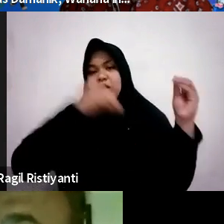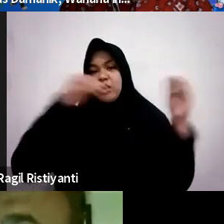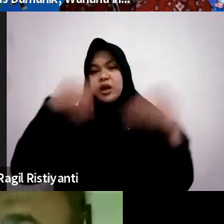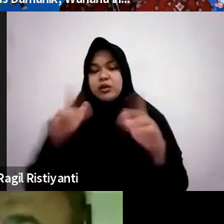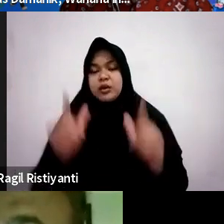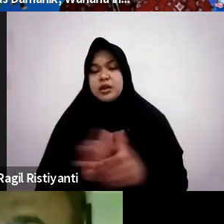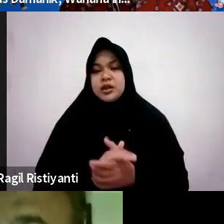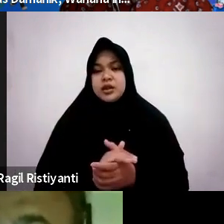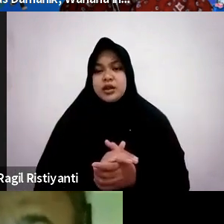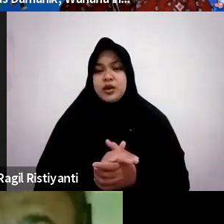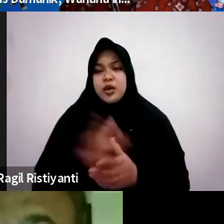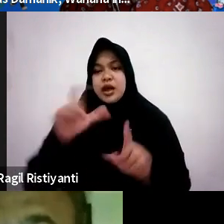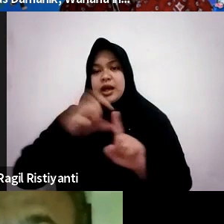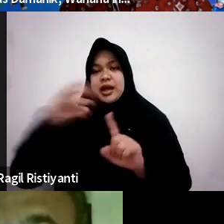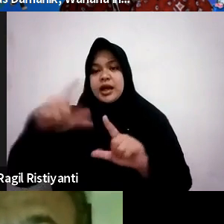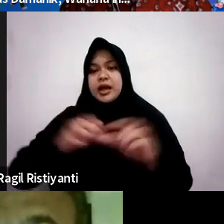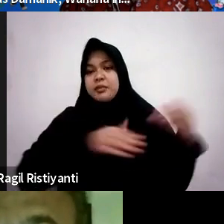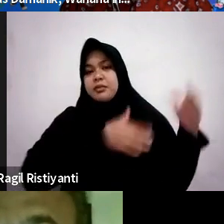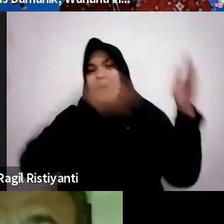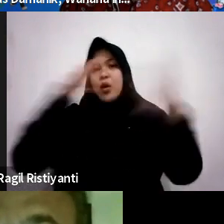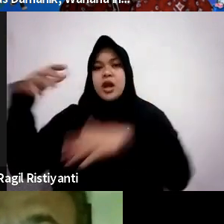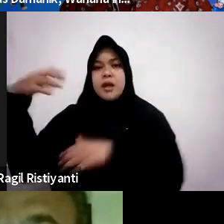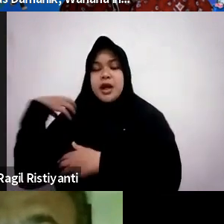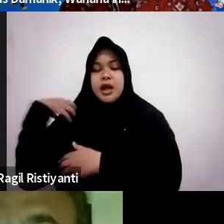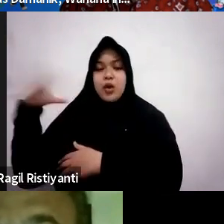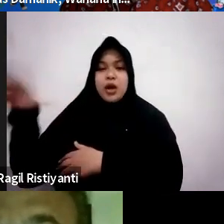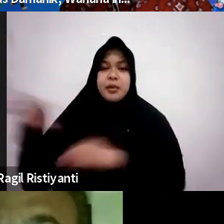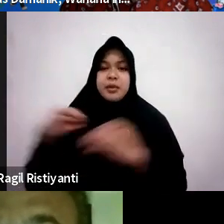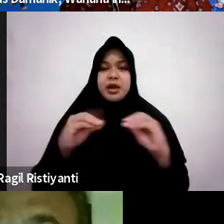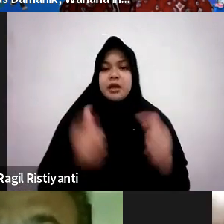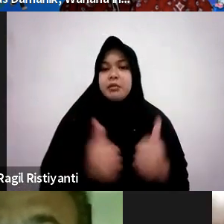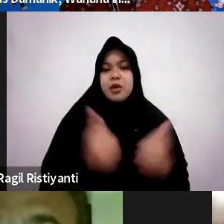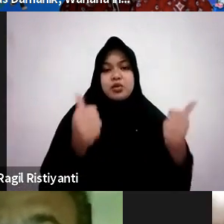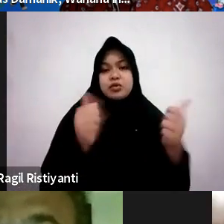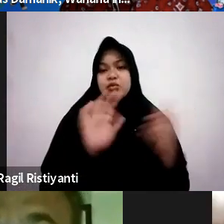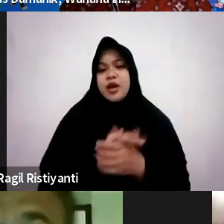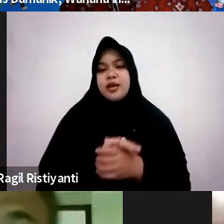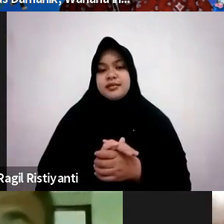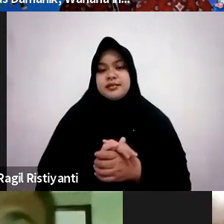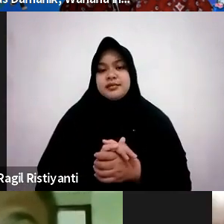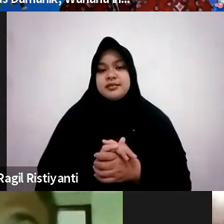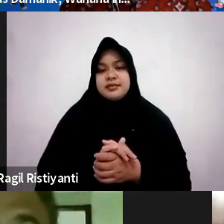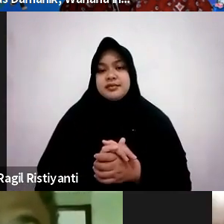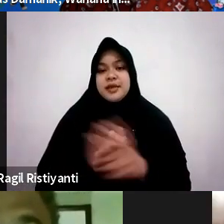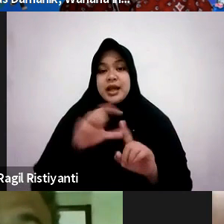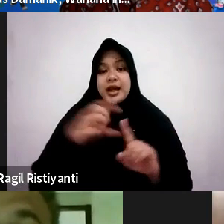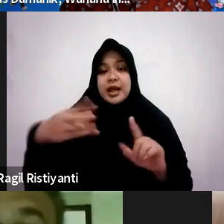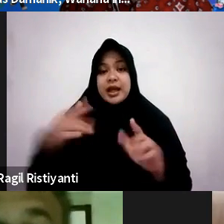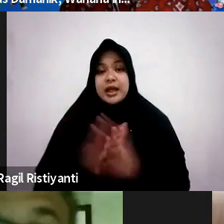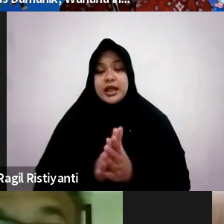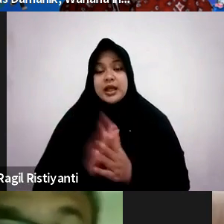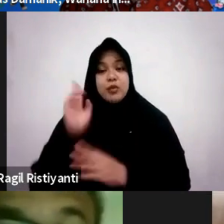adalah kayak daya dibawa ke Amerika untuk dapat pendidikan yang bagus bukan Dea abunya dapat pekerjaan